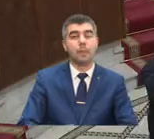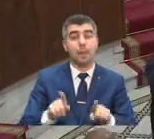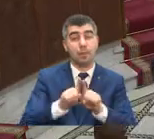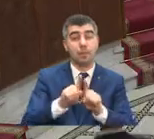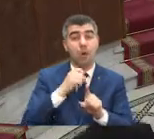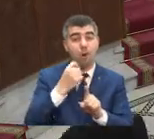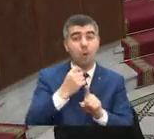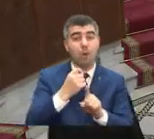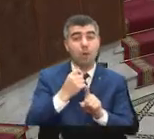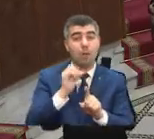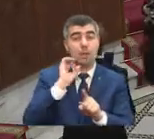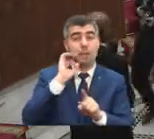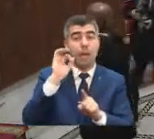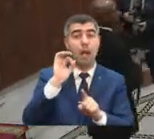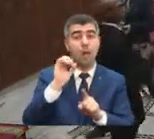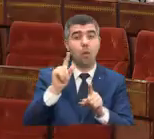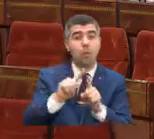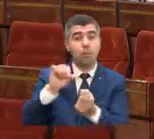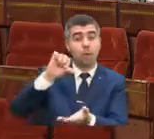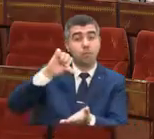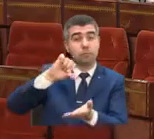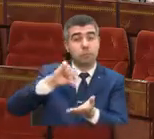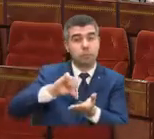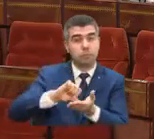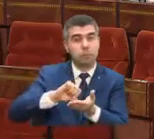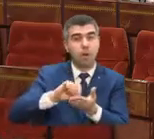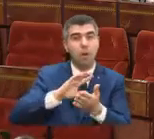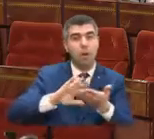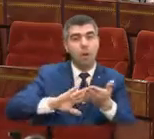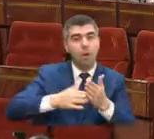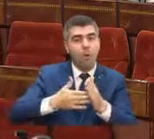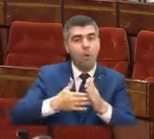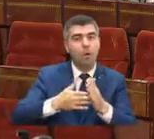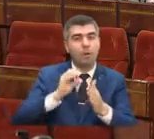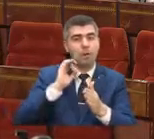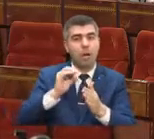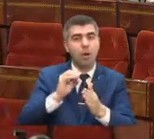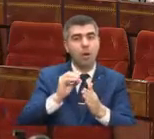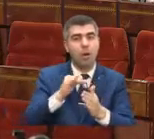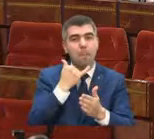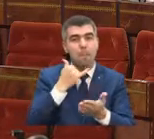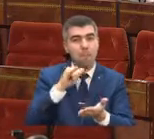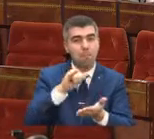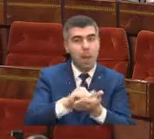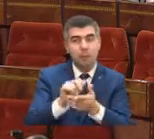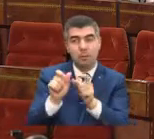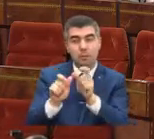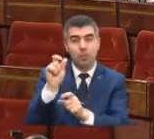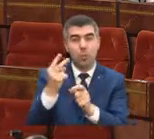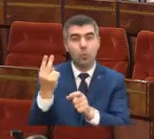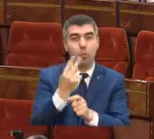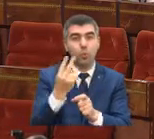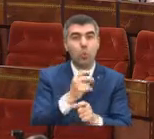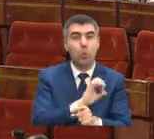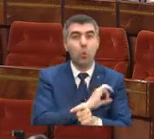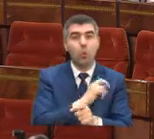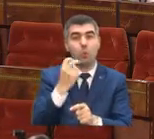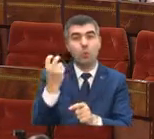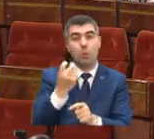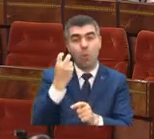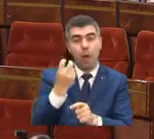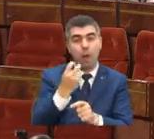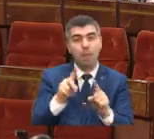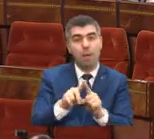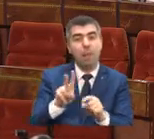الإرهابية التي شهدتها منطقة الحوز أثبتت بما لا يدع مجالا للشك جدية